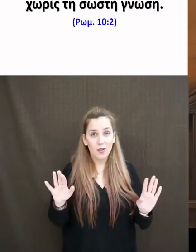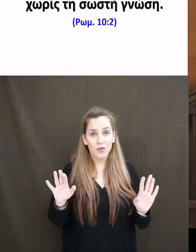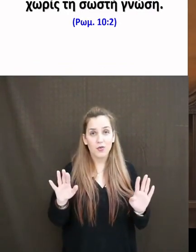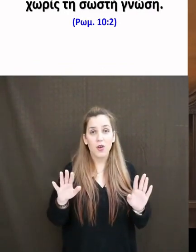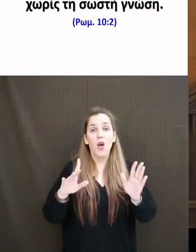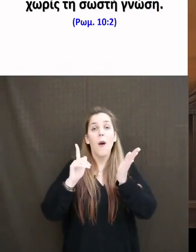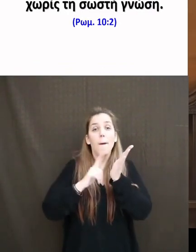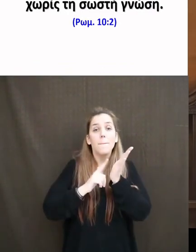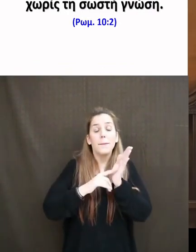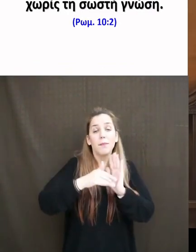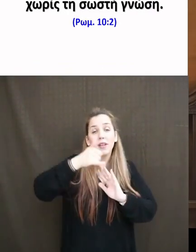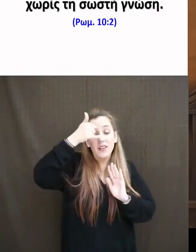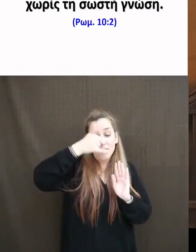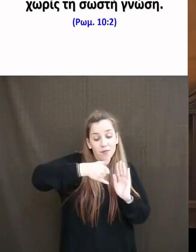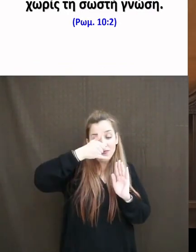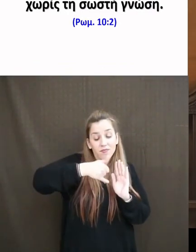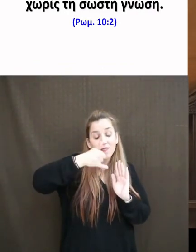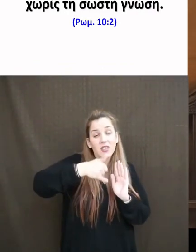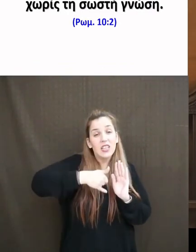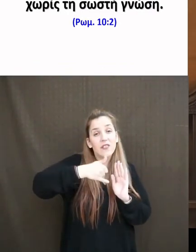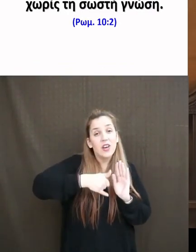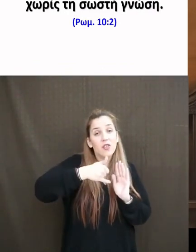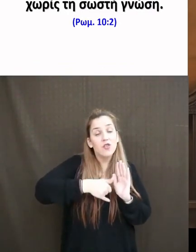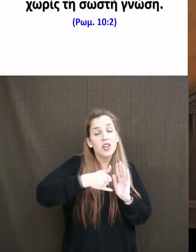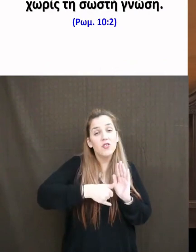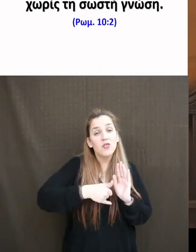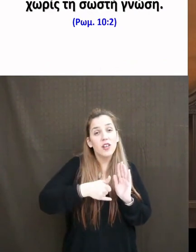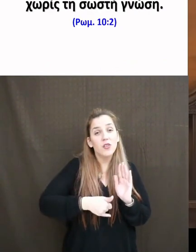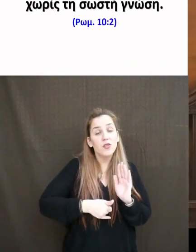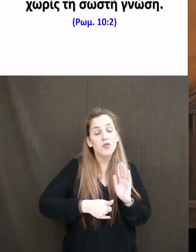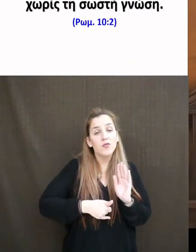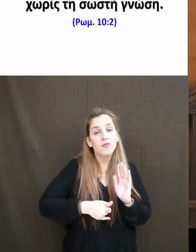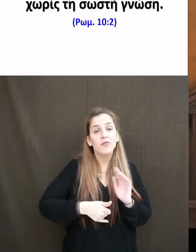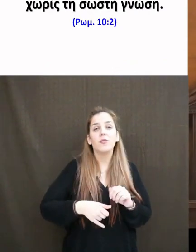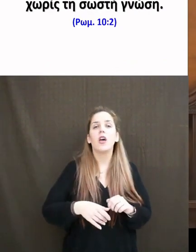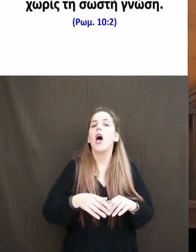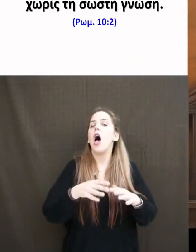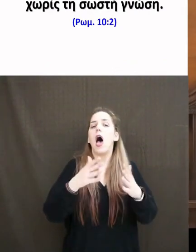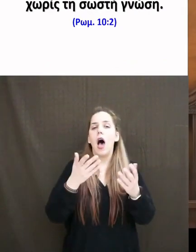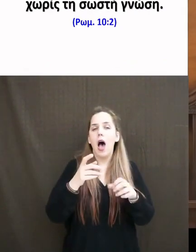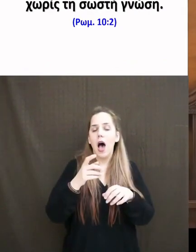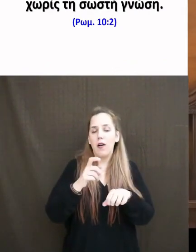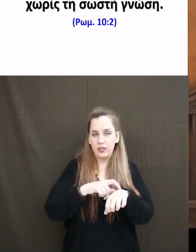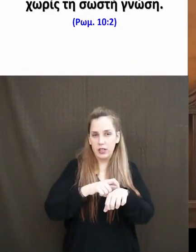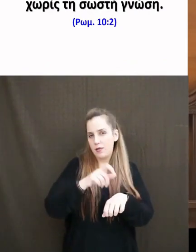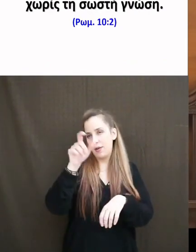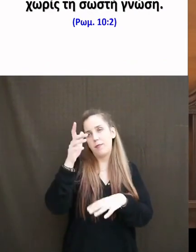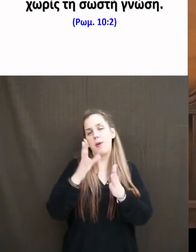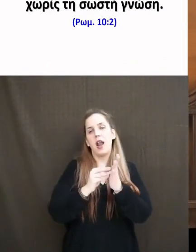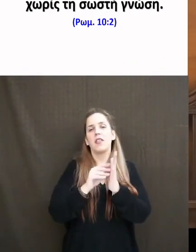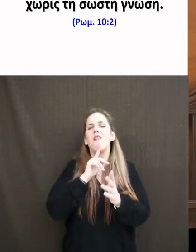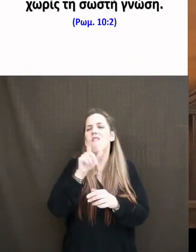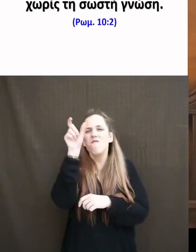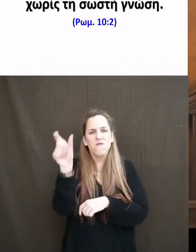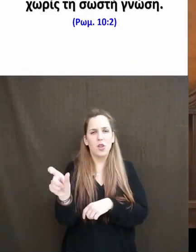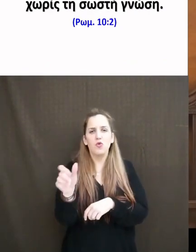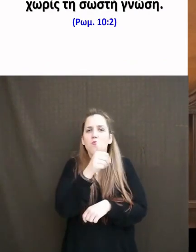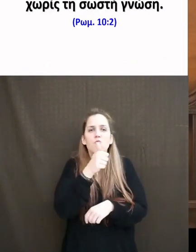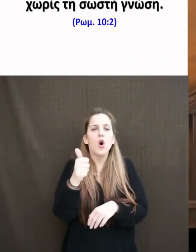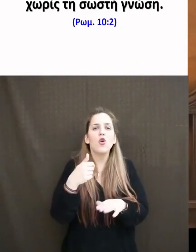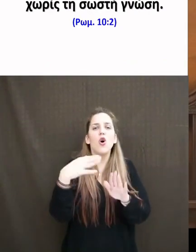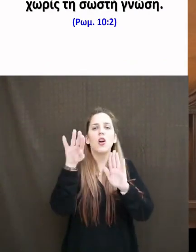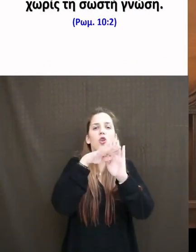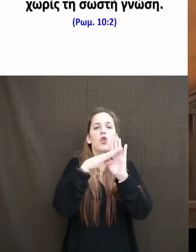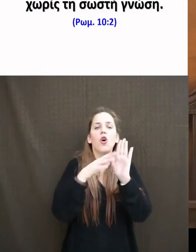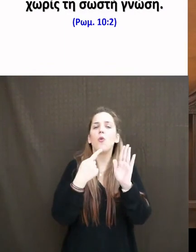το θανατηφόρο δέλεαρ του νομικισμού. Είναι τραγικό ότι όσοι άνθρωποι μεγάλωσαν στην